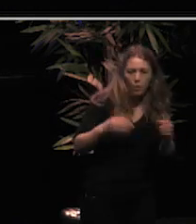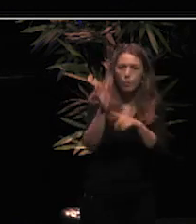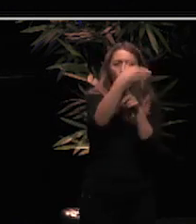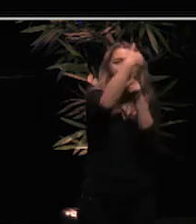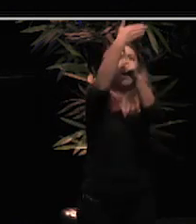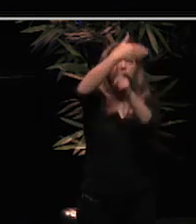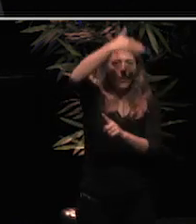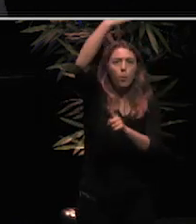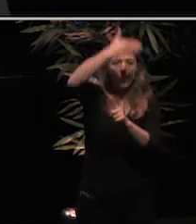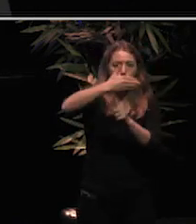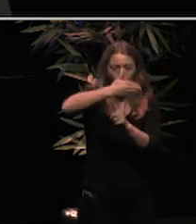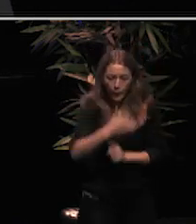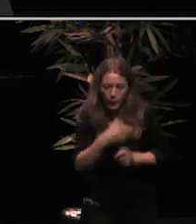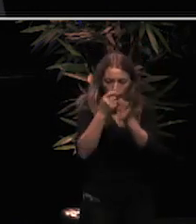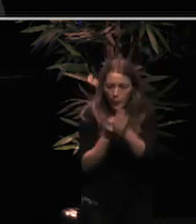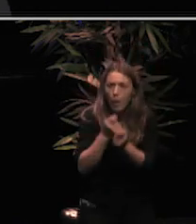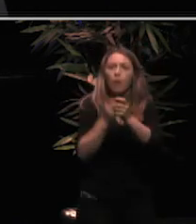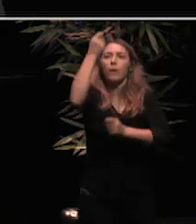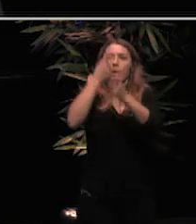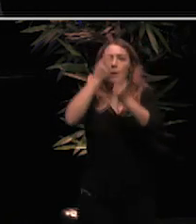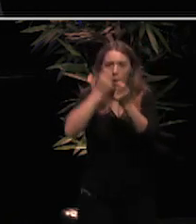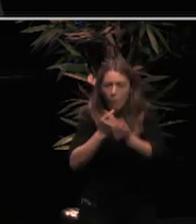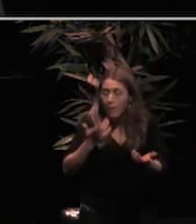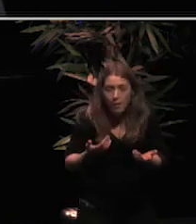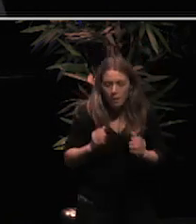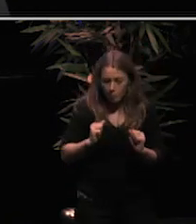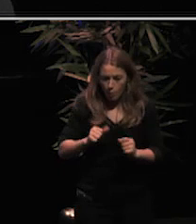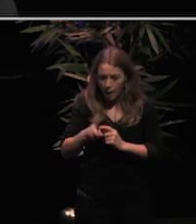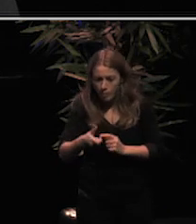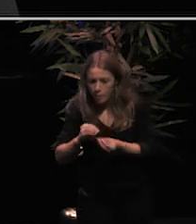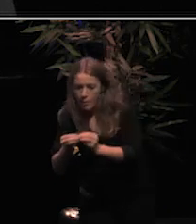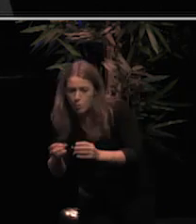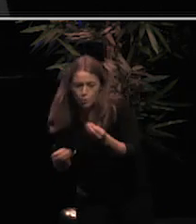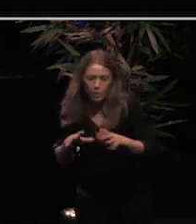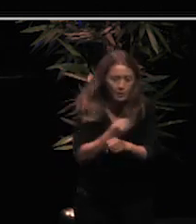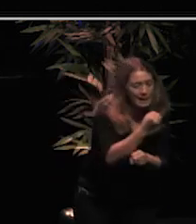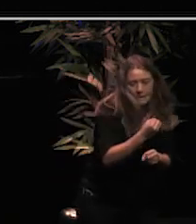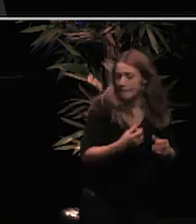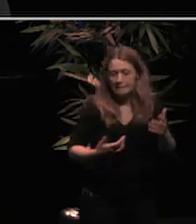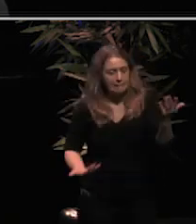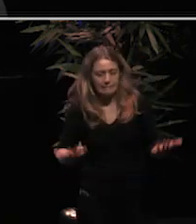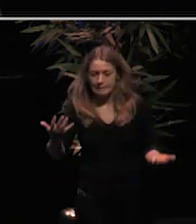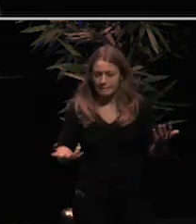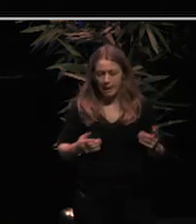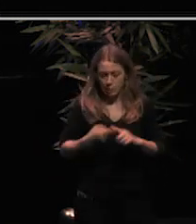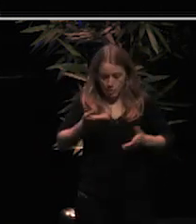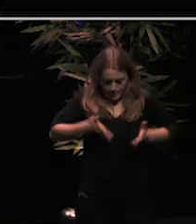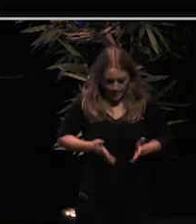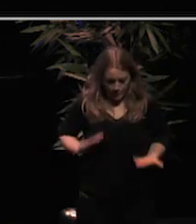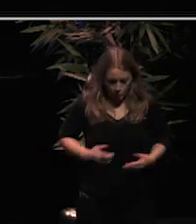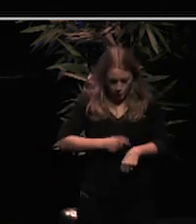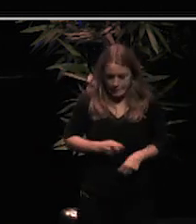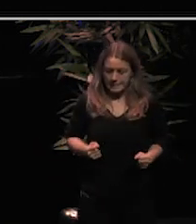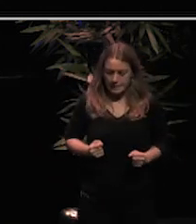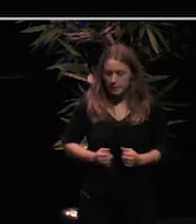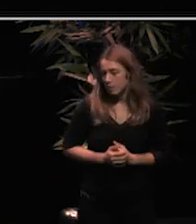tel moment. Elle peut avoir des conséquences qui peuvent être bénéfiques ou désastreuses. Et